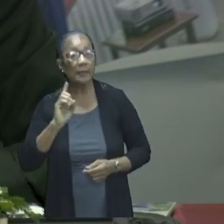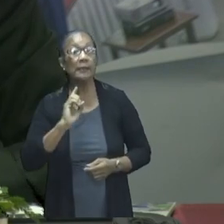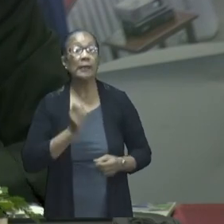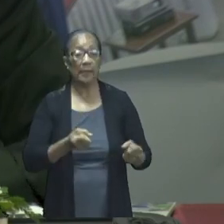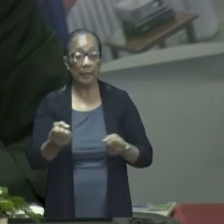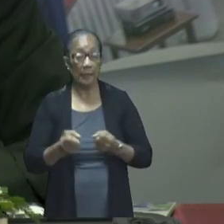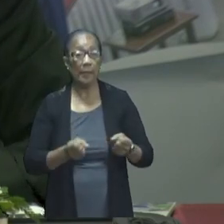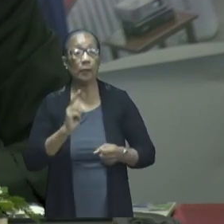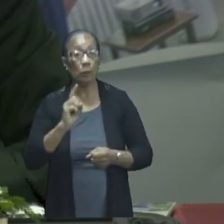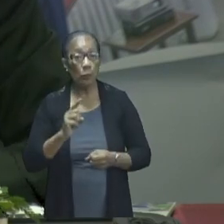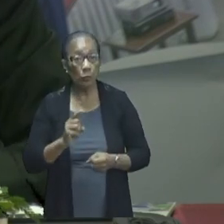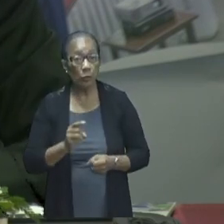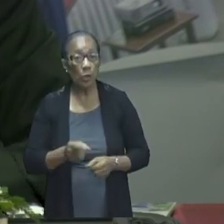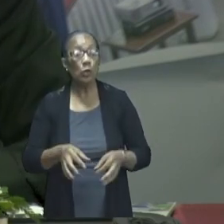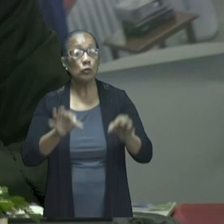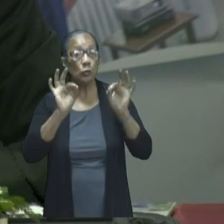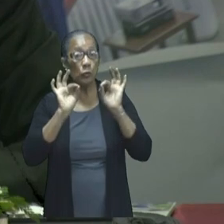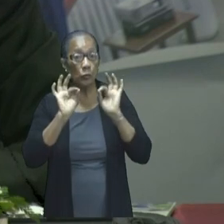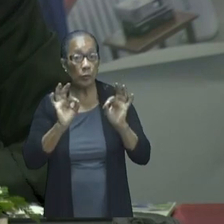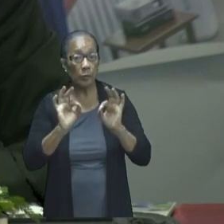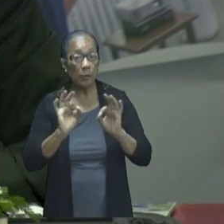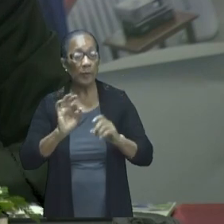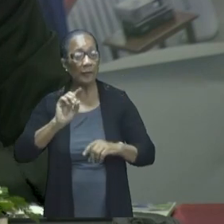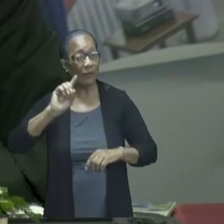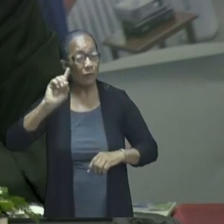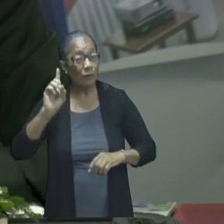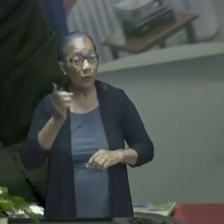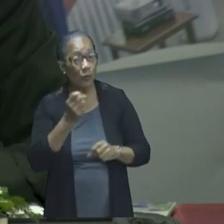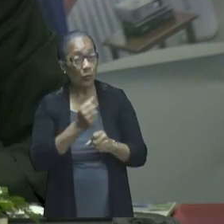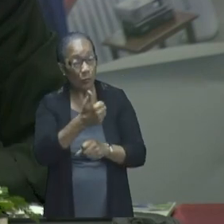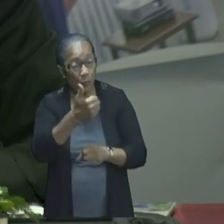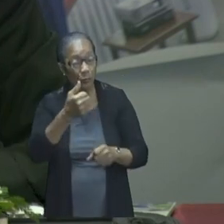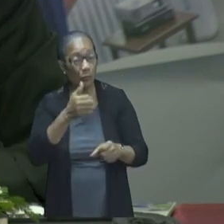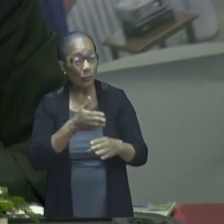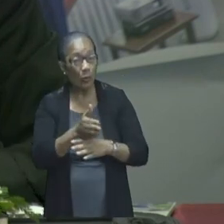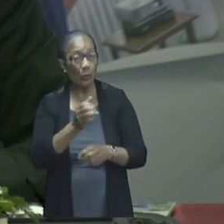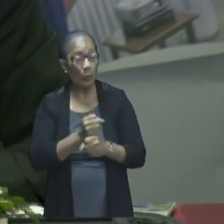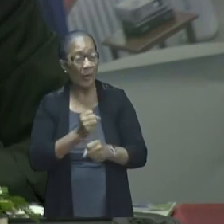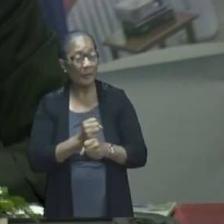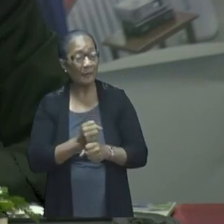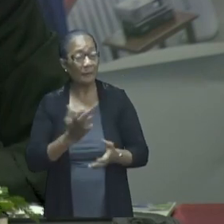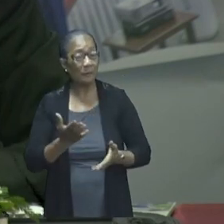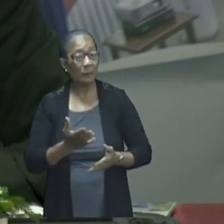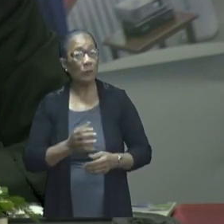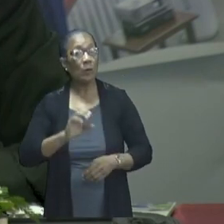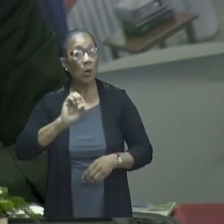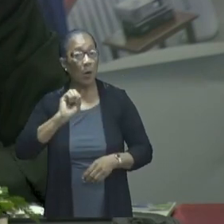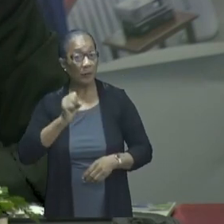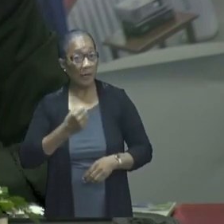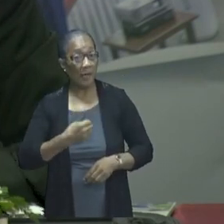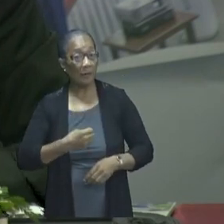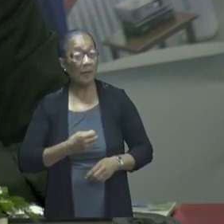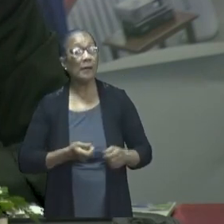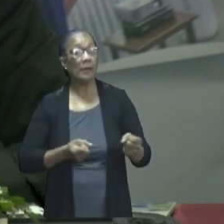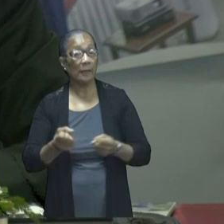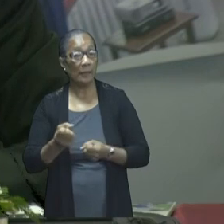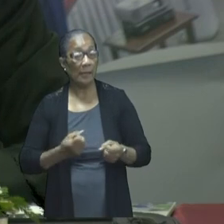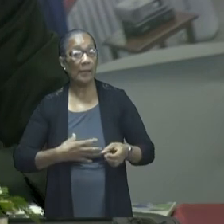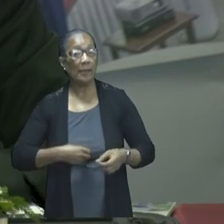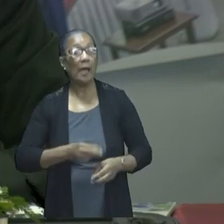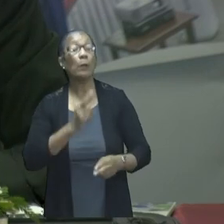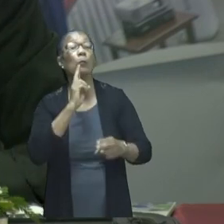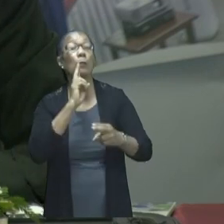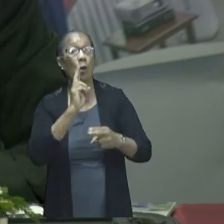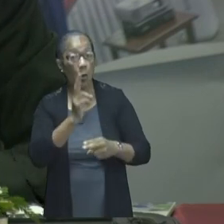naar dingen sneller moeten dat soms dingen anders moeten maar dat we uiteindelijk dat belooft beleid moeten gaan